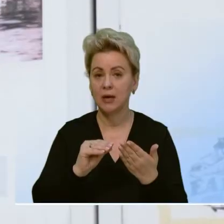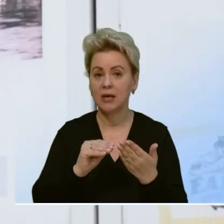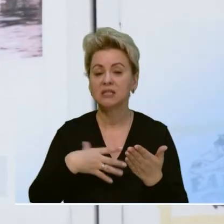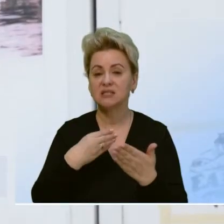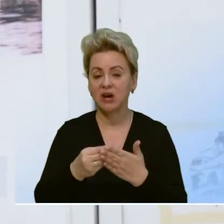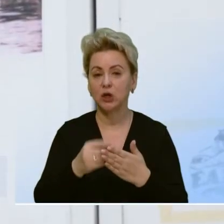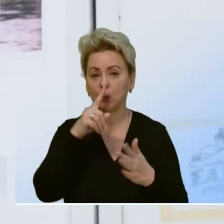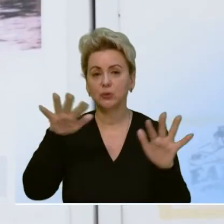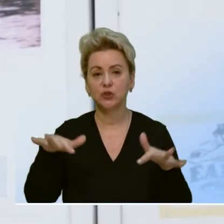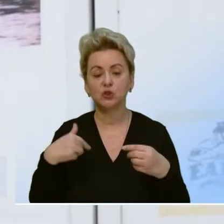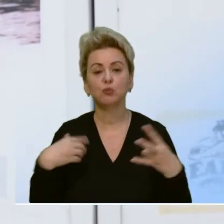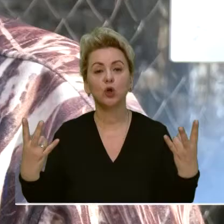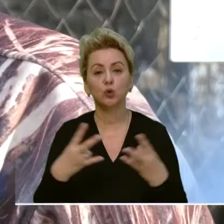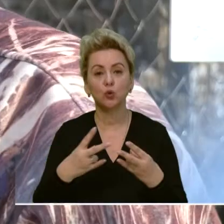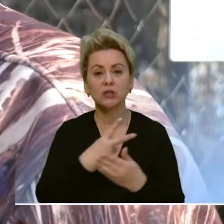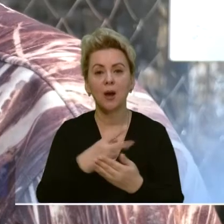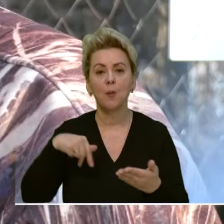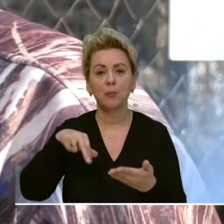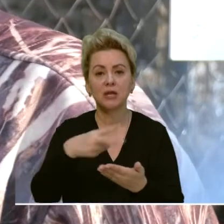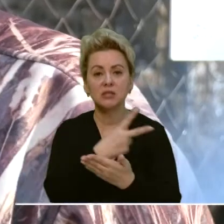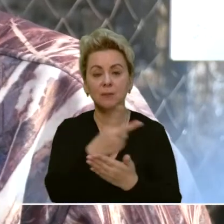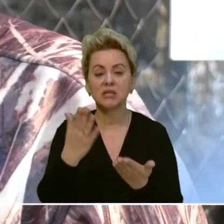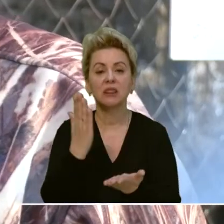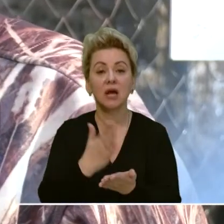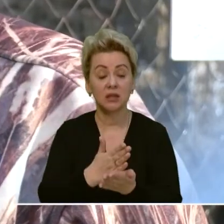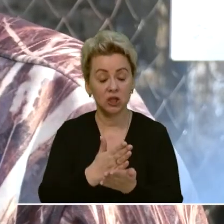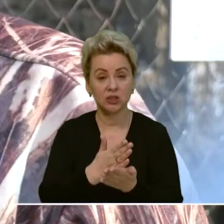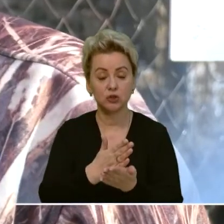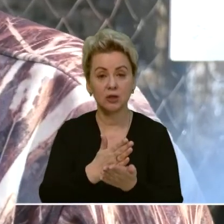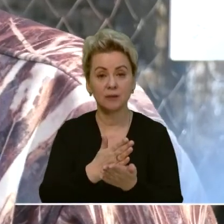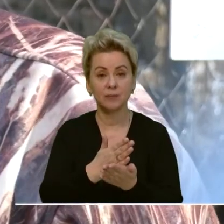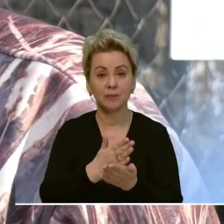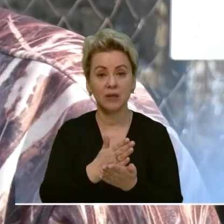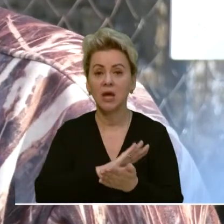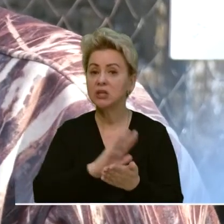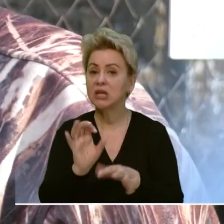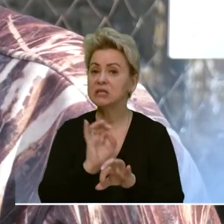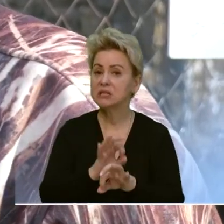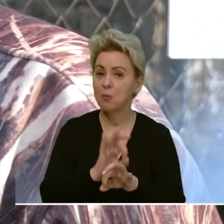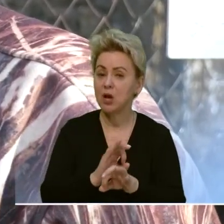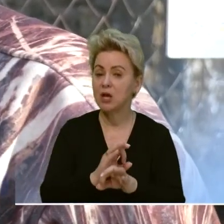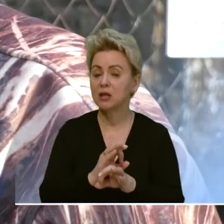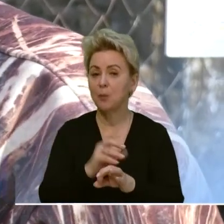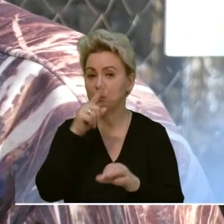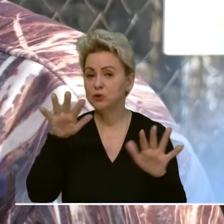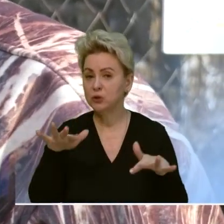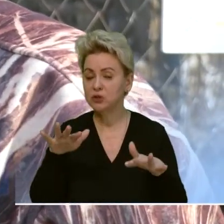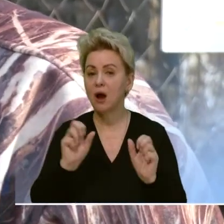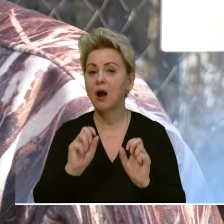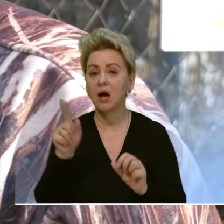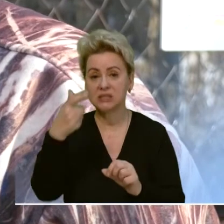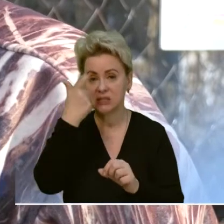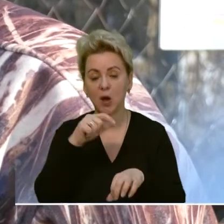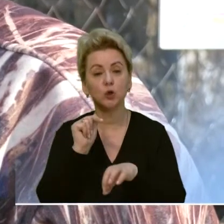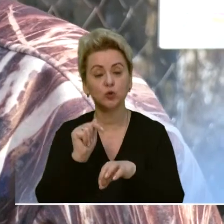всех своих птиц. Мне нужно пройти, просмотреть на наличие, не заболела ли птичка, как она